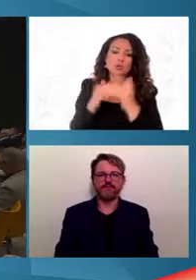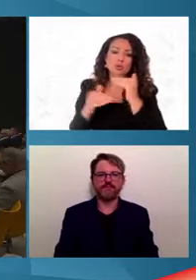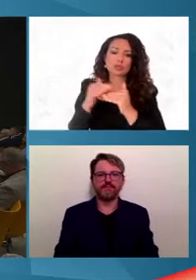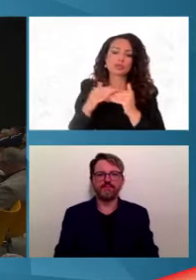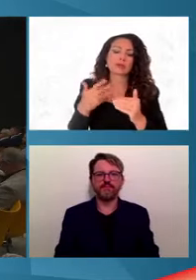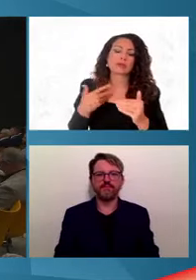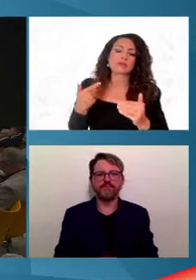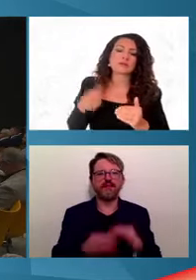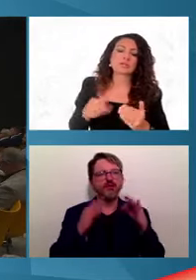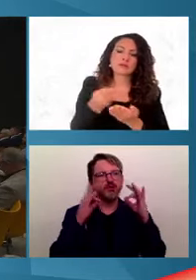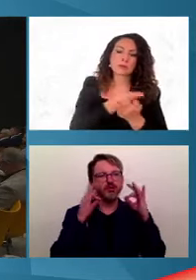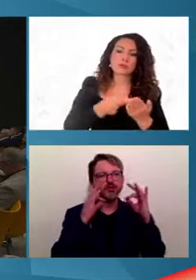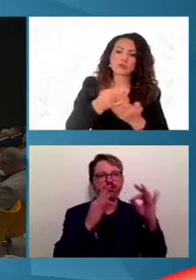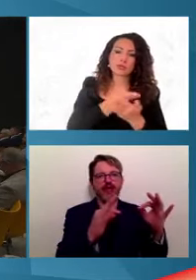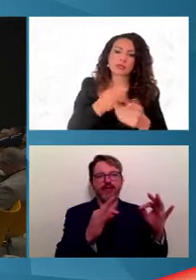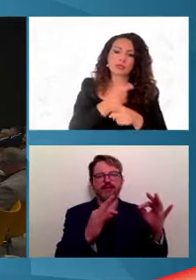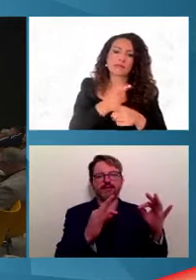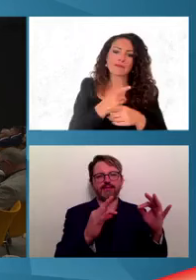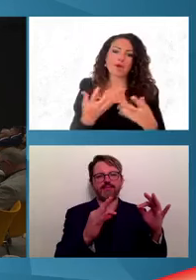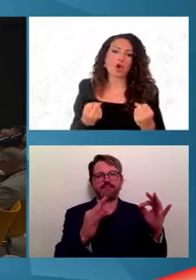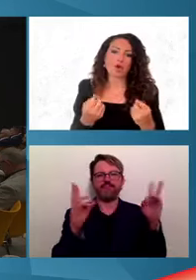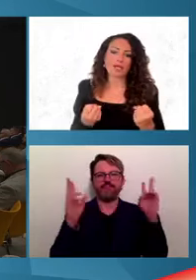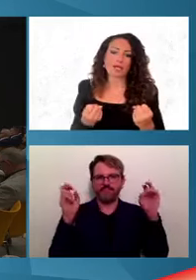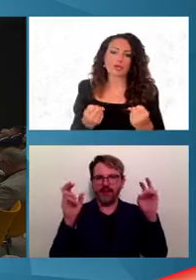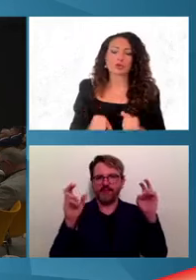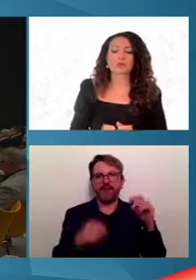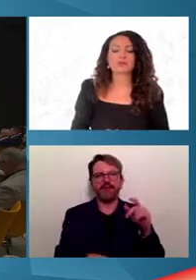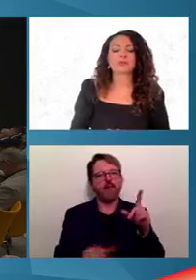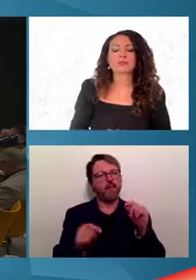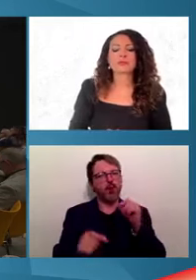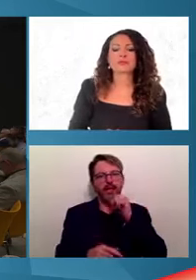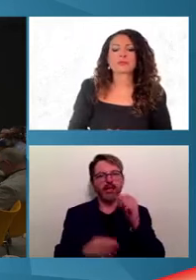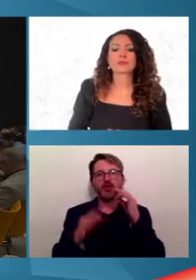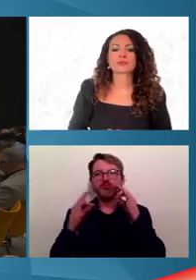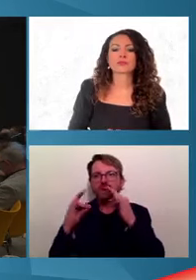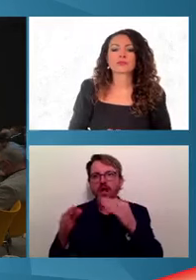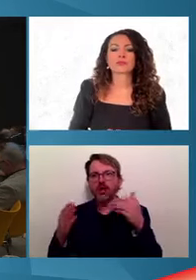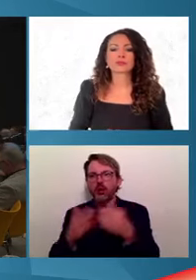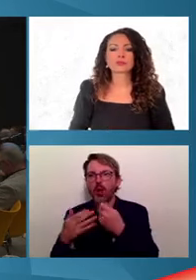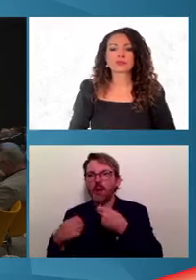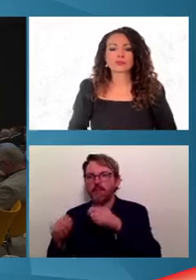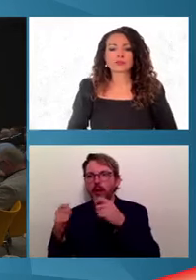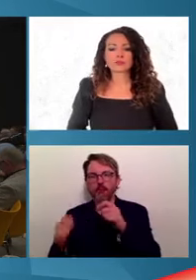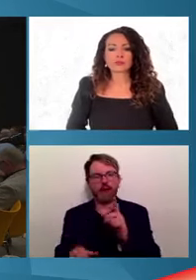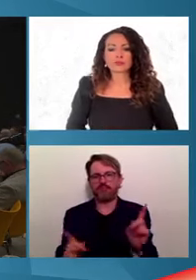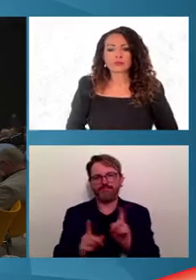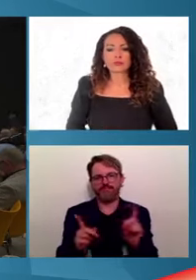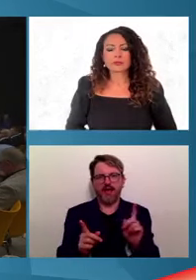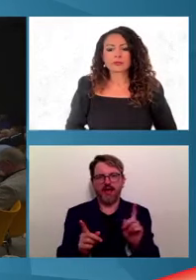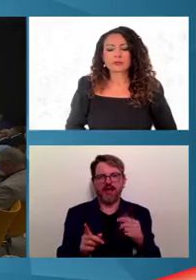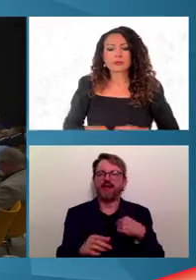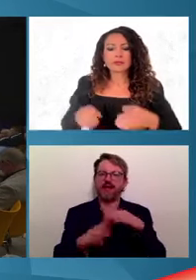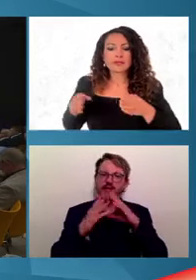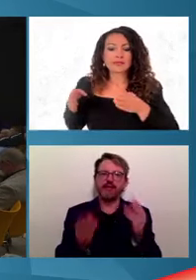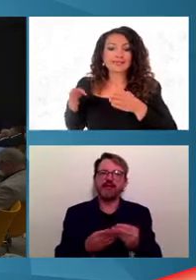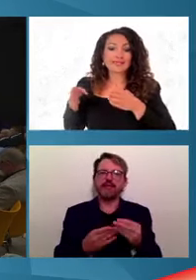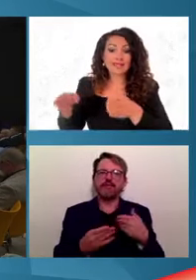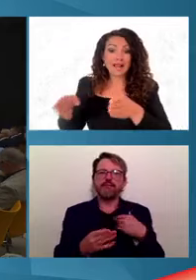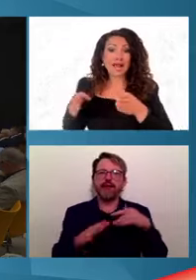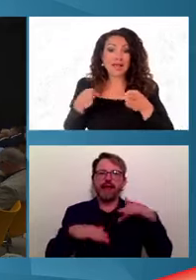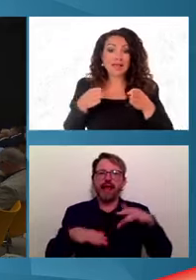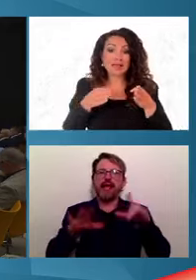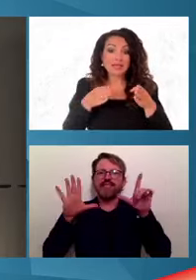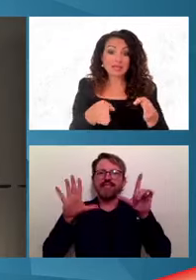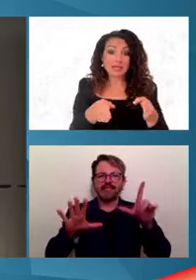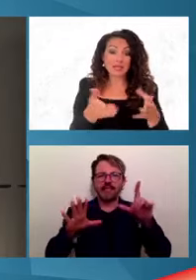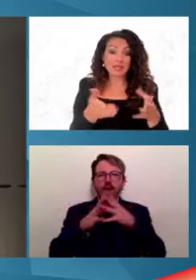Straßen. Das heißt nicht, dass Straßen nicht mehr gebaut werden können. Ganz im Gegenteil, wir bauen derzeit 7 Großprojekte gleichzeitig. Das